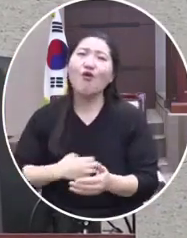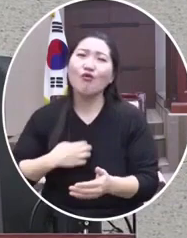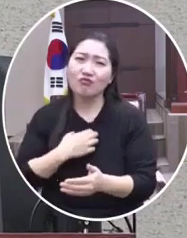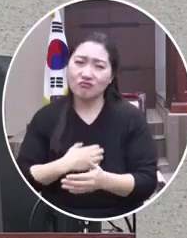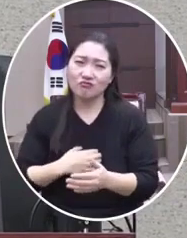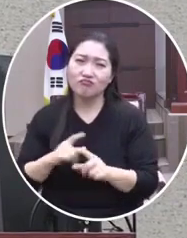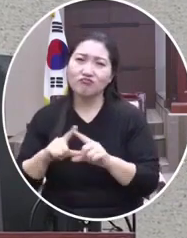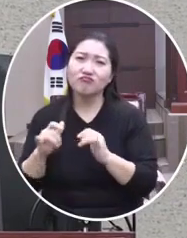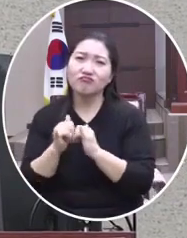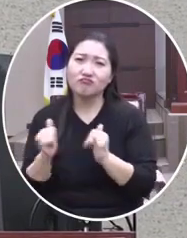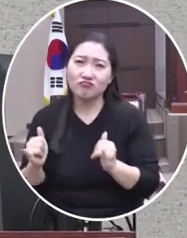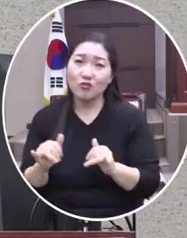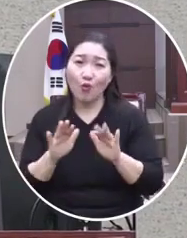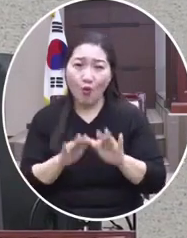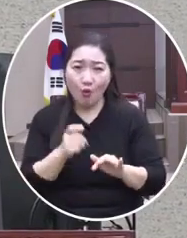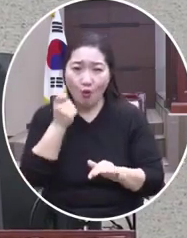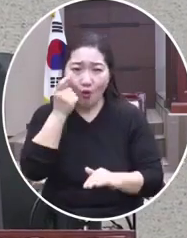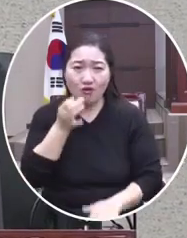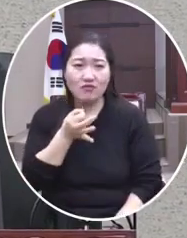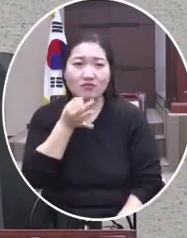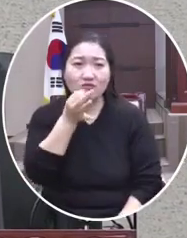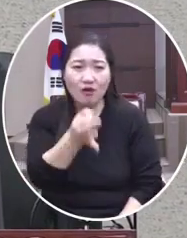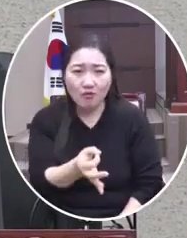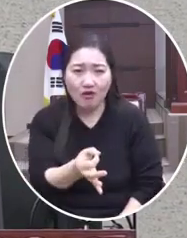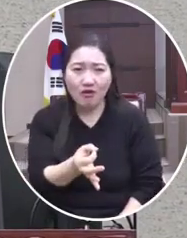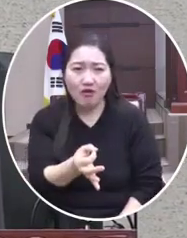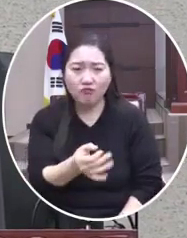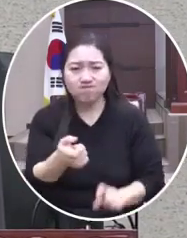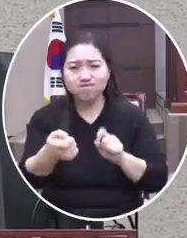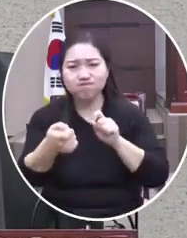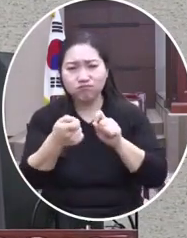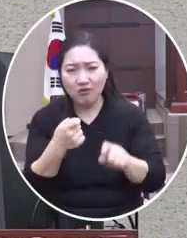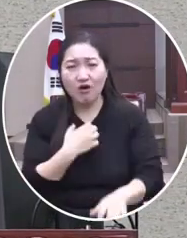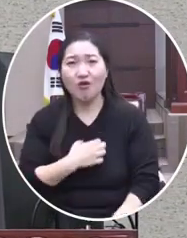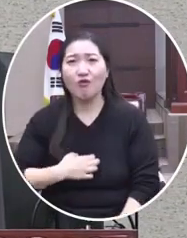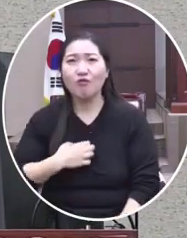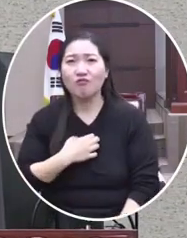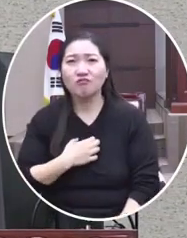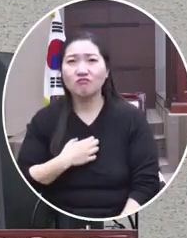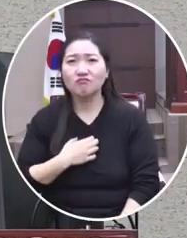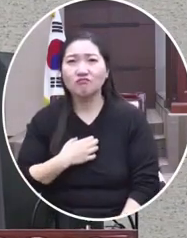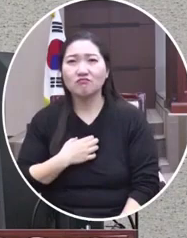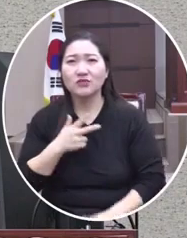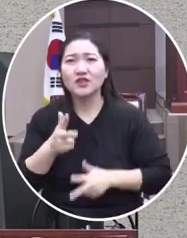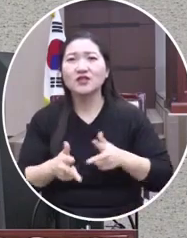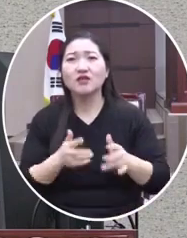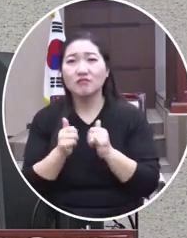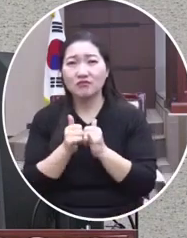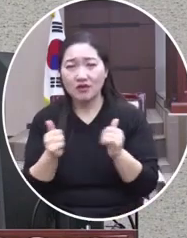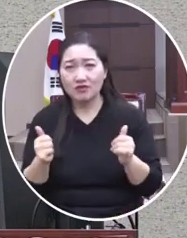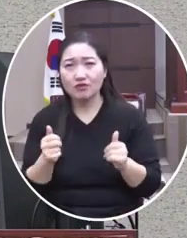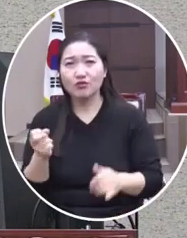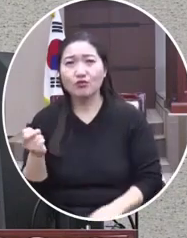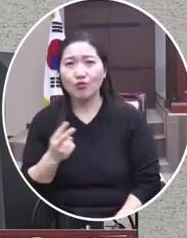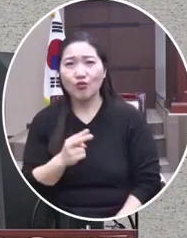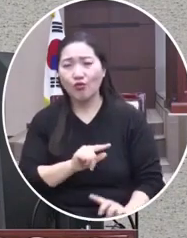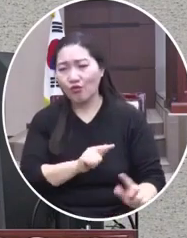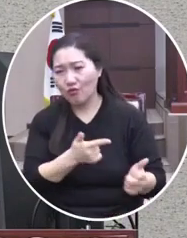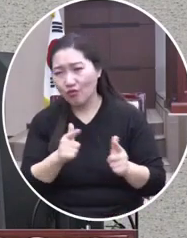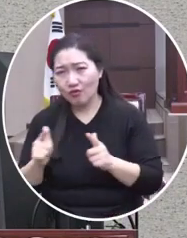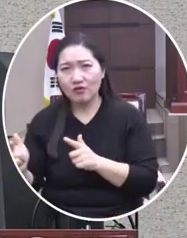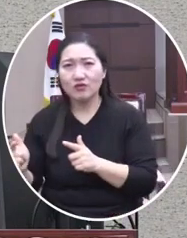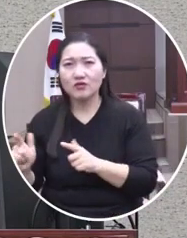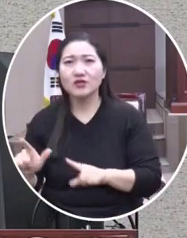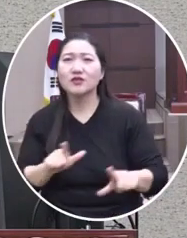그리고 이번 달 월세 납부일이 다가오는 것이 두려운 자영업자들 그리고 각종